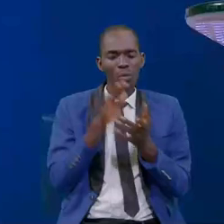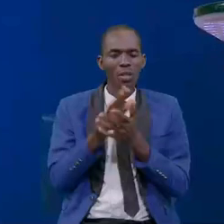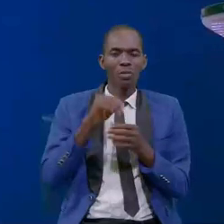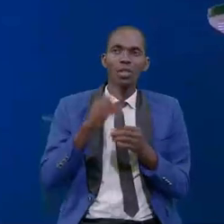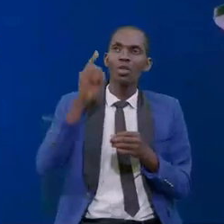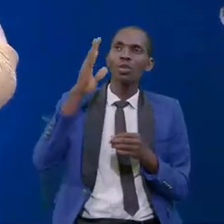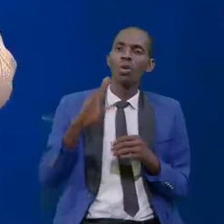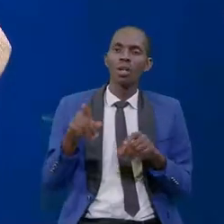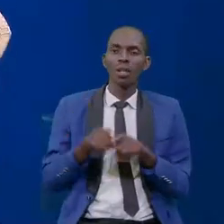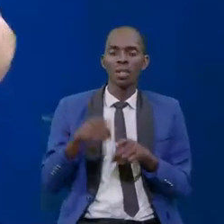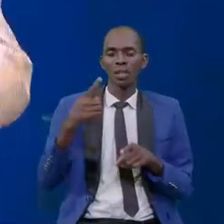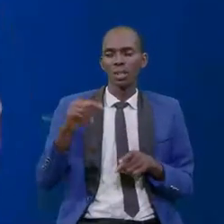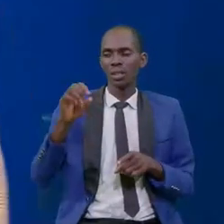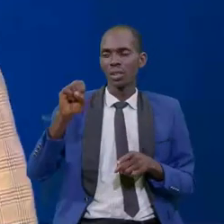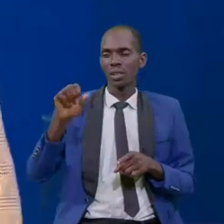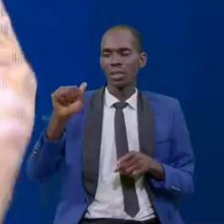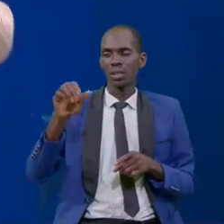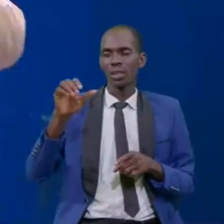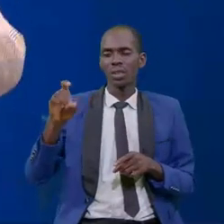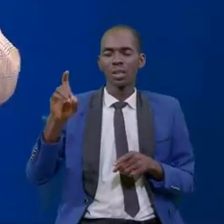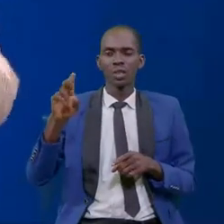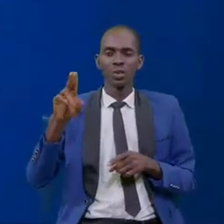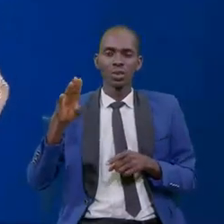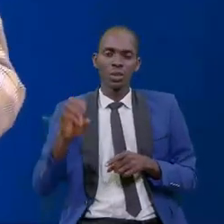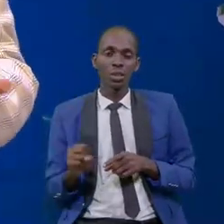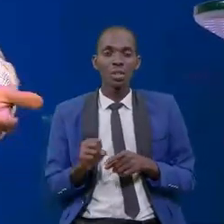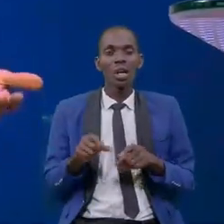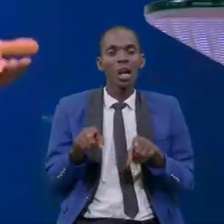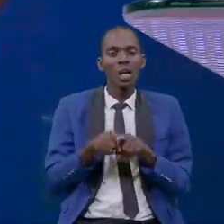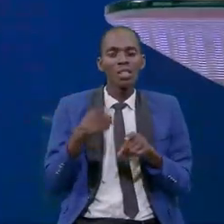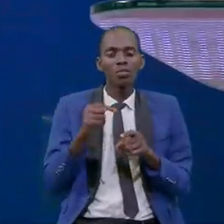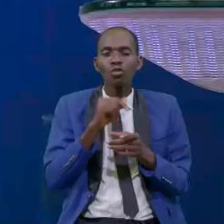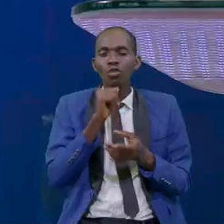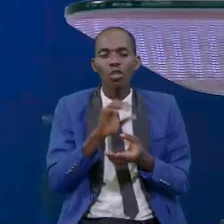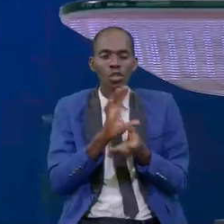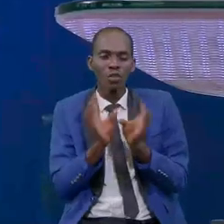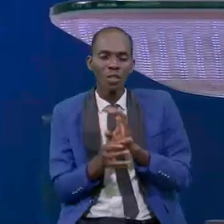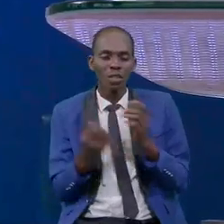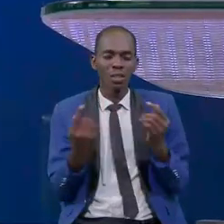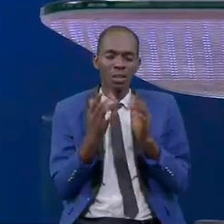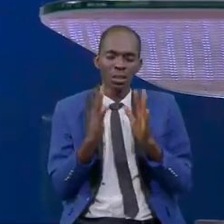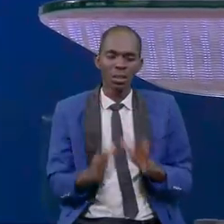comme les sadduciens. Vous croyez en Dieu comme les pécheurs inconvertis dans la société. Mais